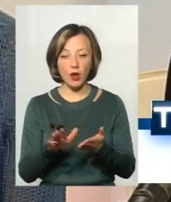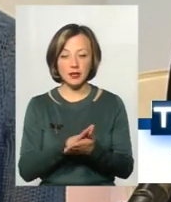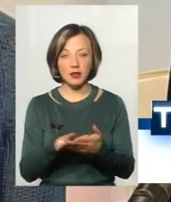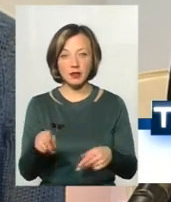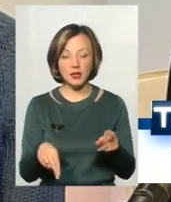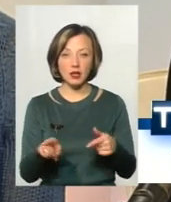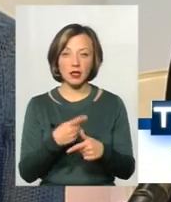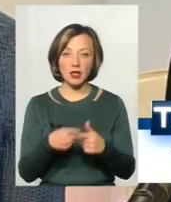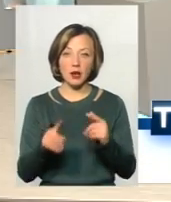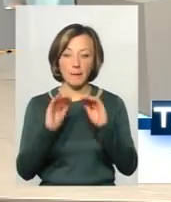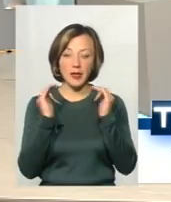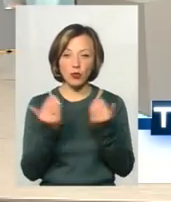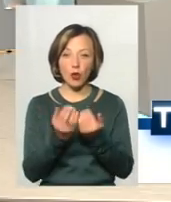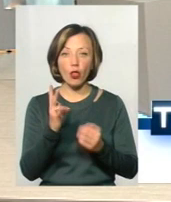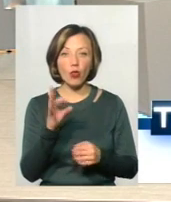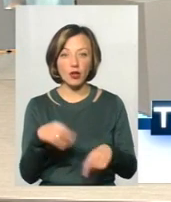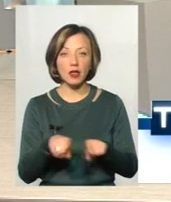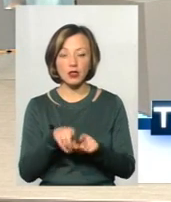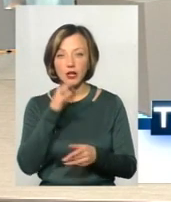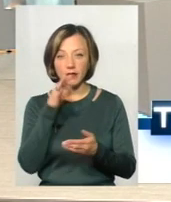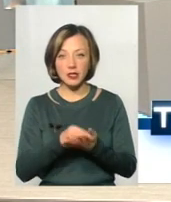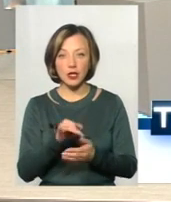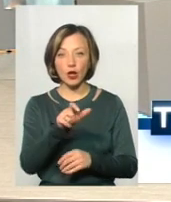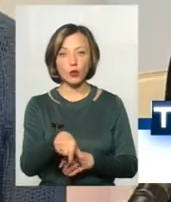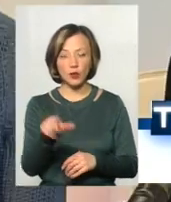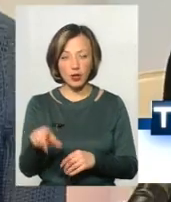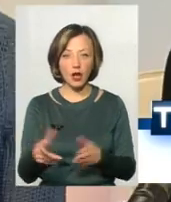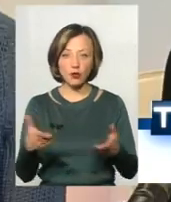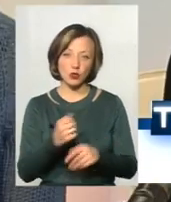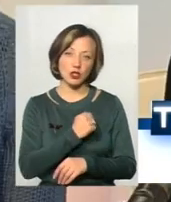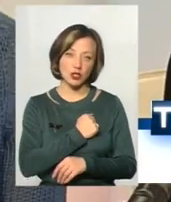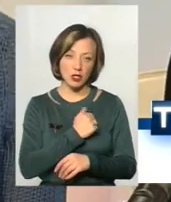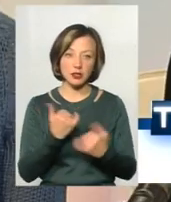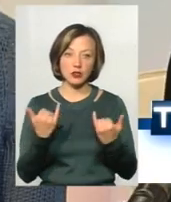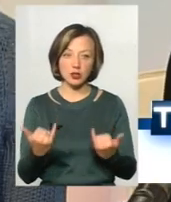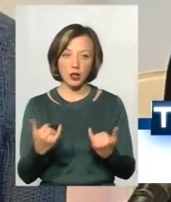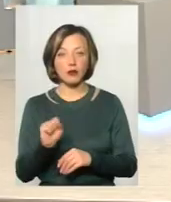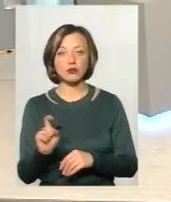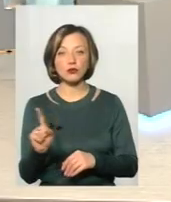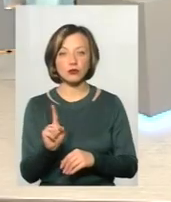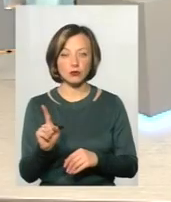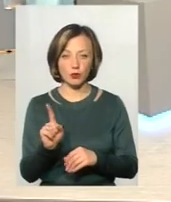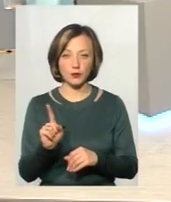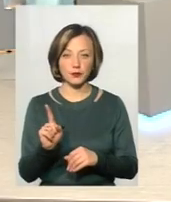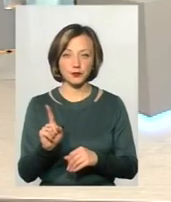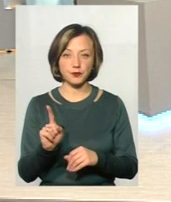или притулок, но также ответственность и людей, которые, к сожалению, сейчас, я понимаю ситуацию, что нечего кушать,